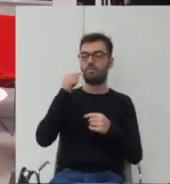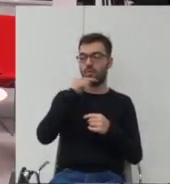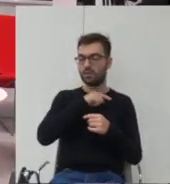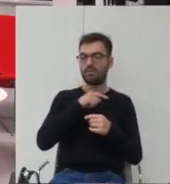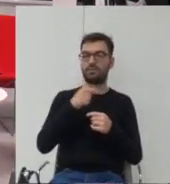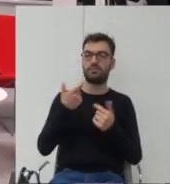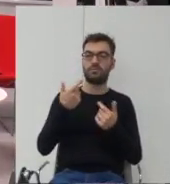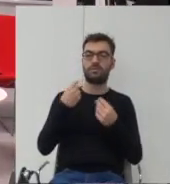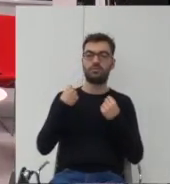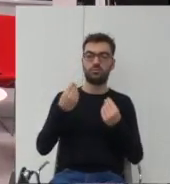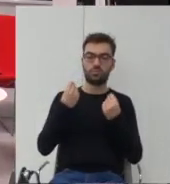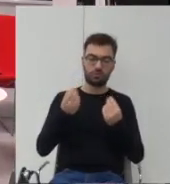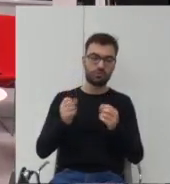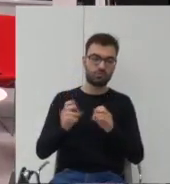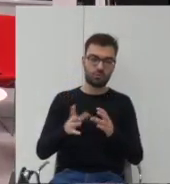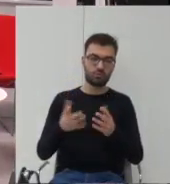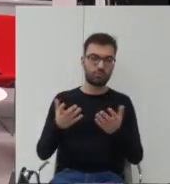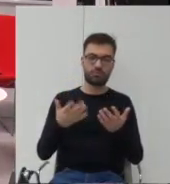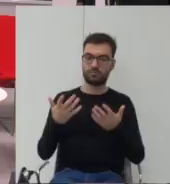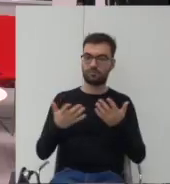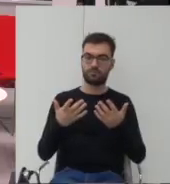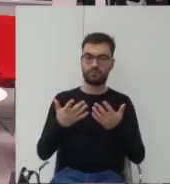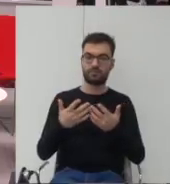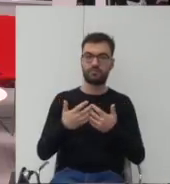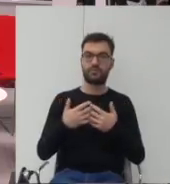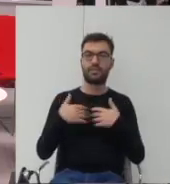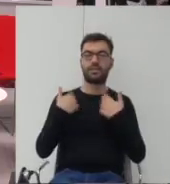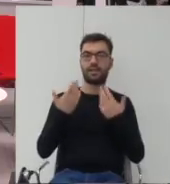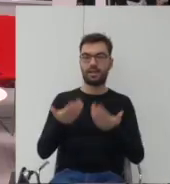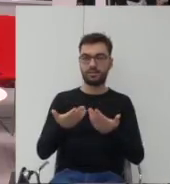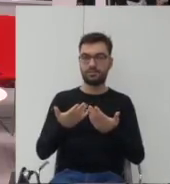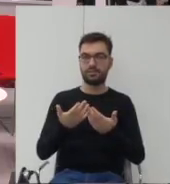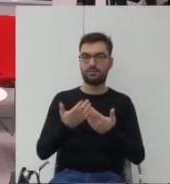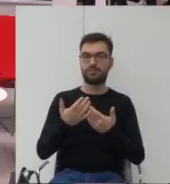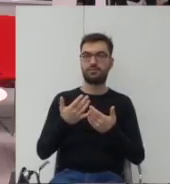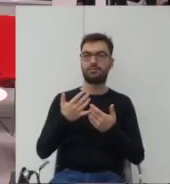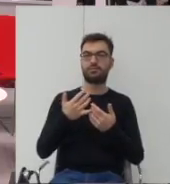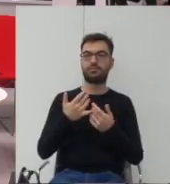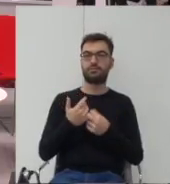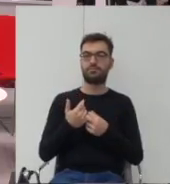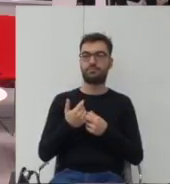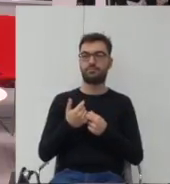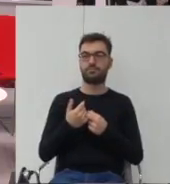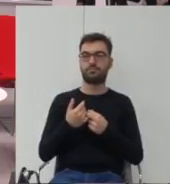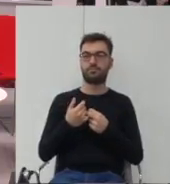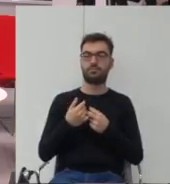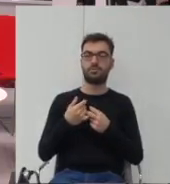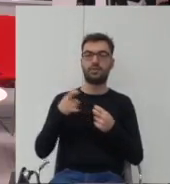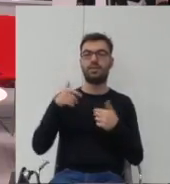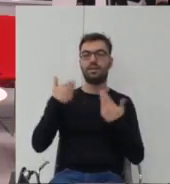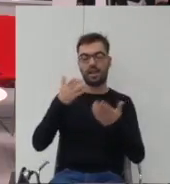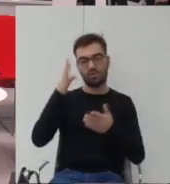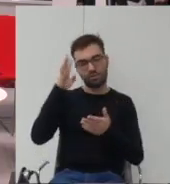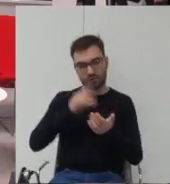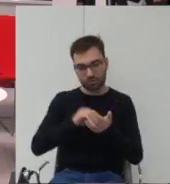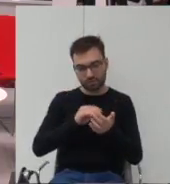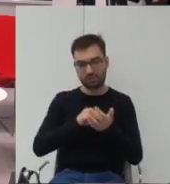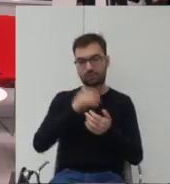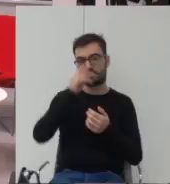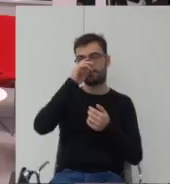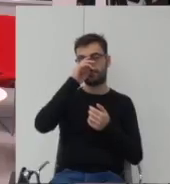potrafią w sposób fantastyczny dać społeczeństwu zarówno swoje